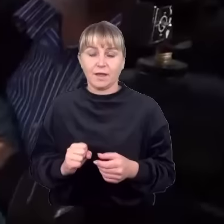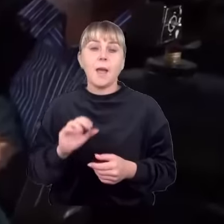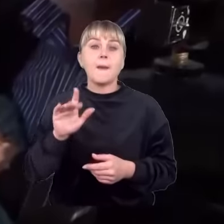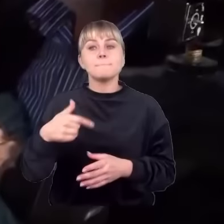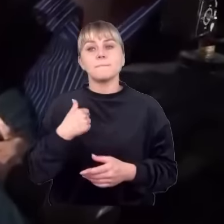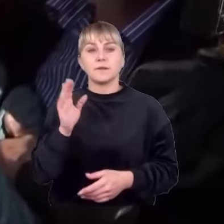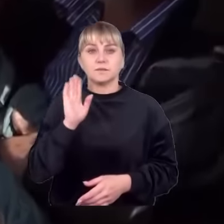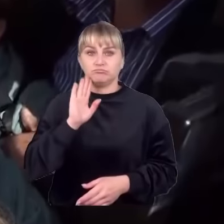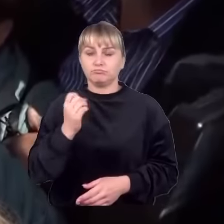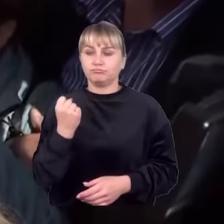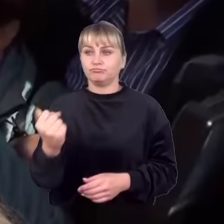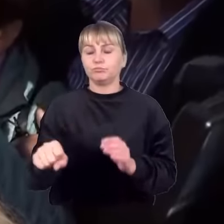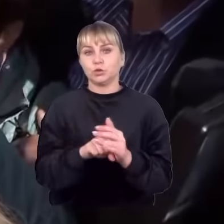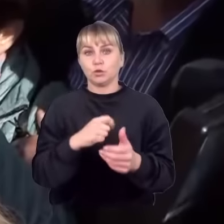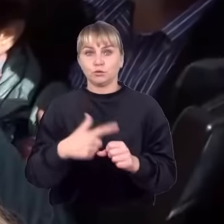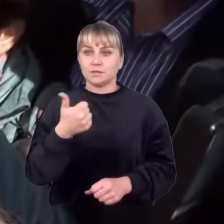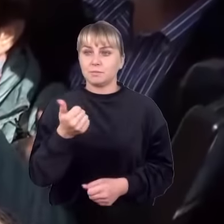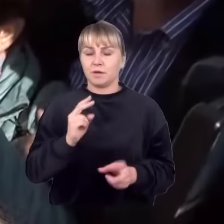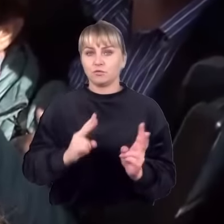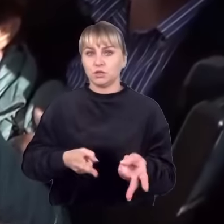do 21 listopada.